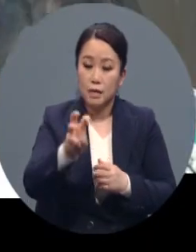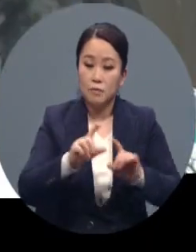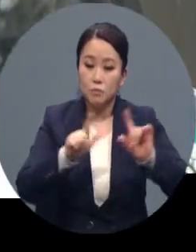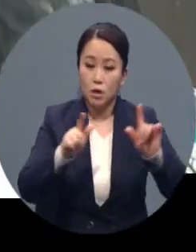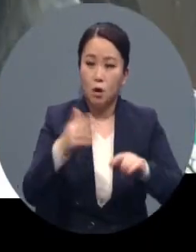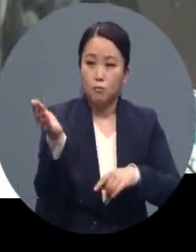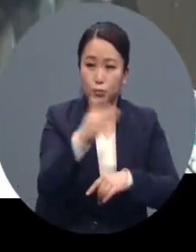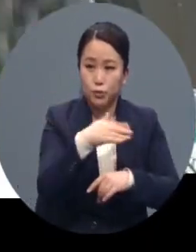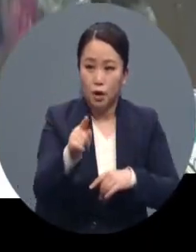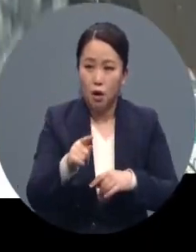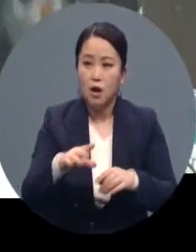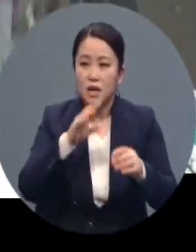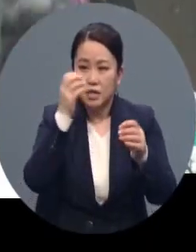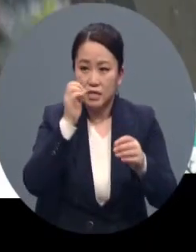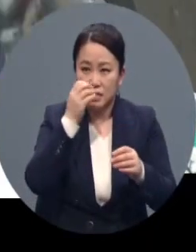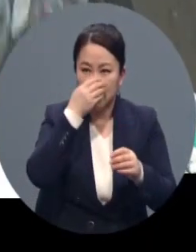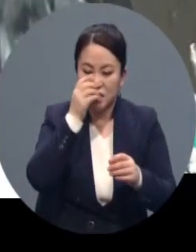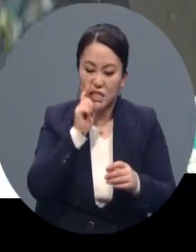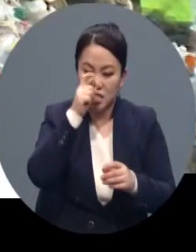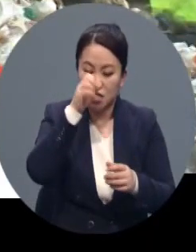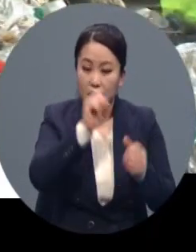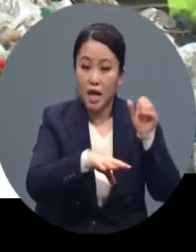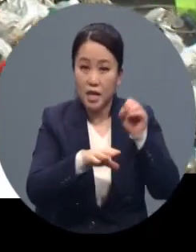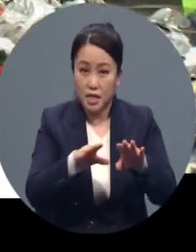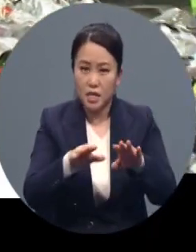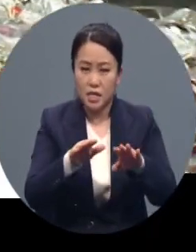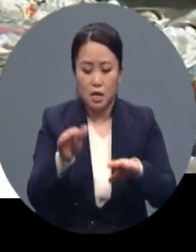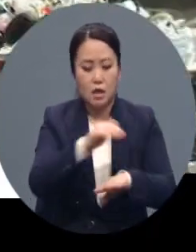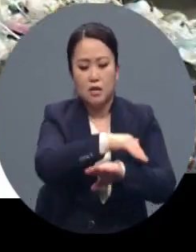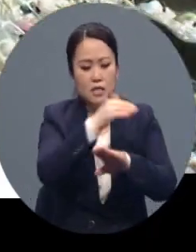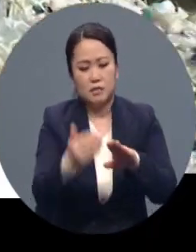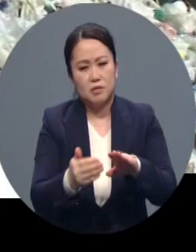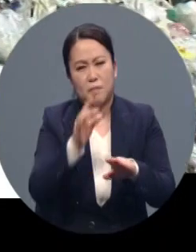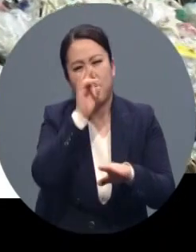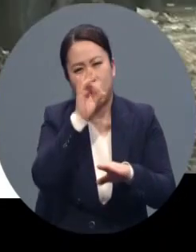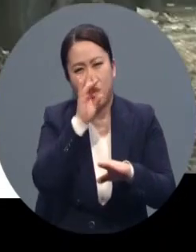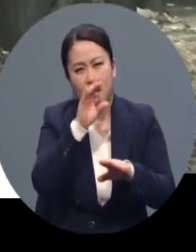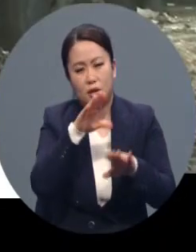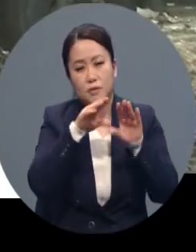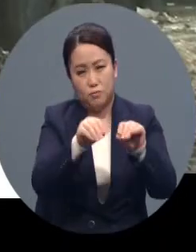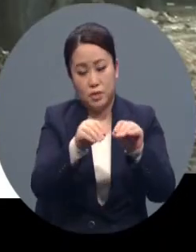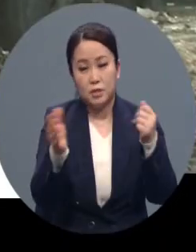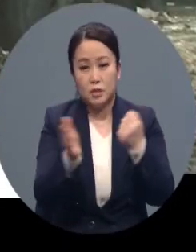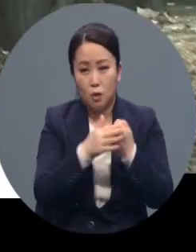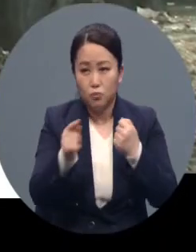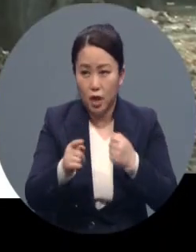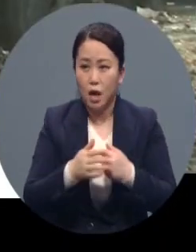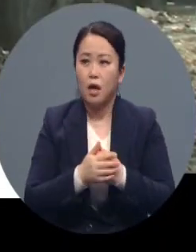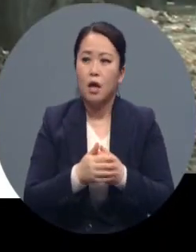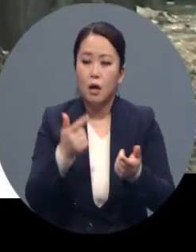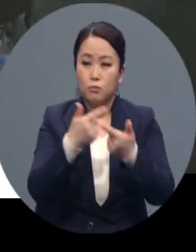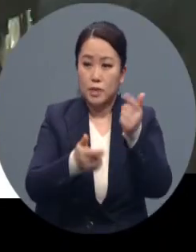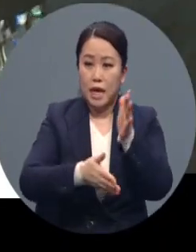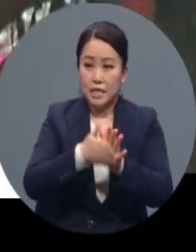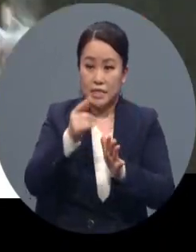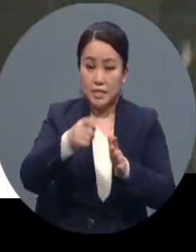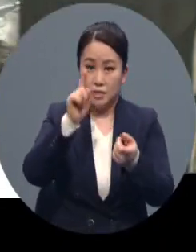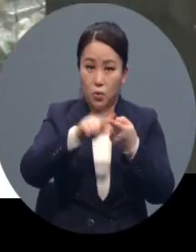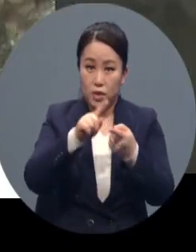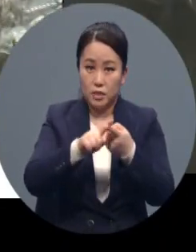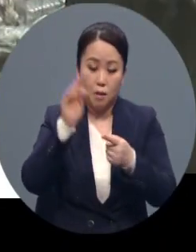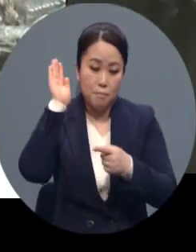쓰레기 직밀입을 금지함에 따라서 사실 우리 시는 여기에